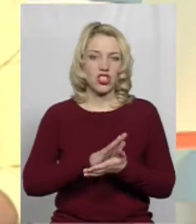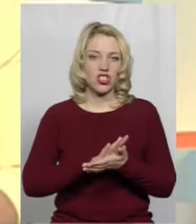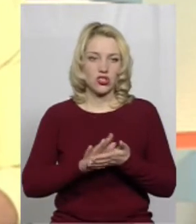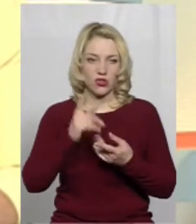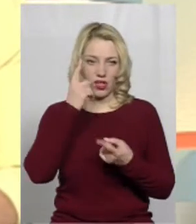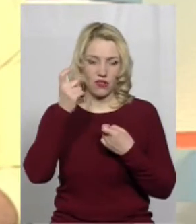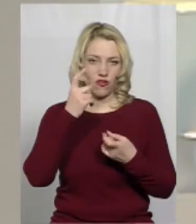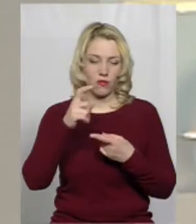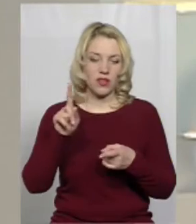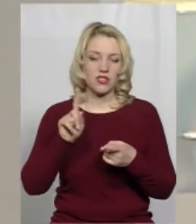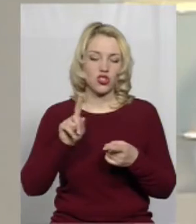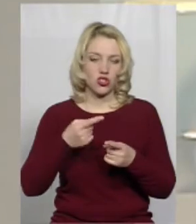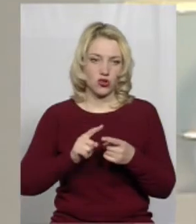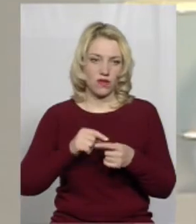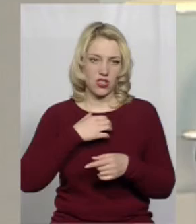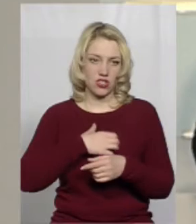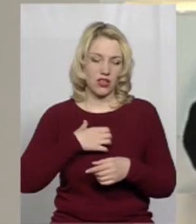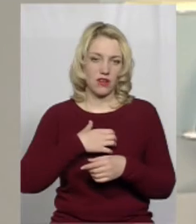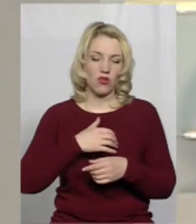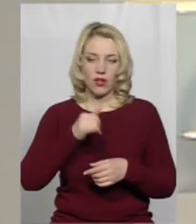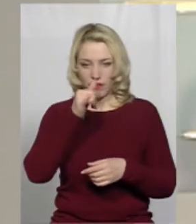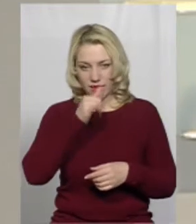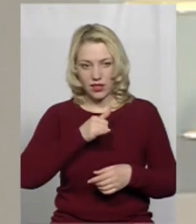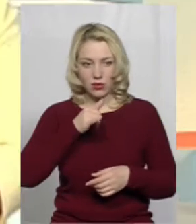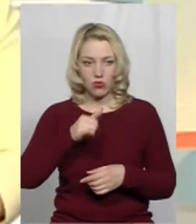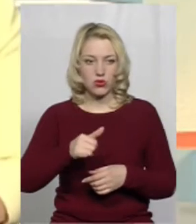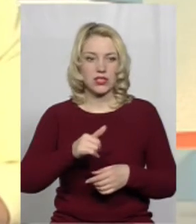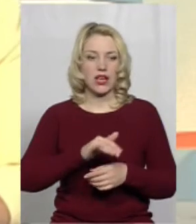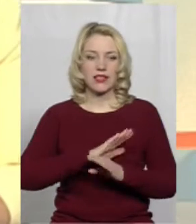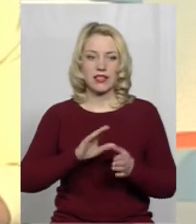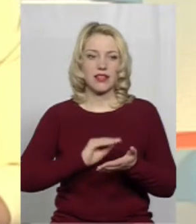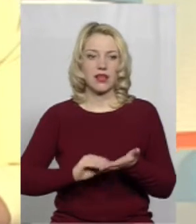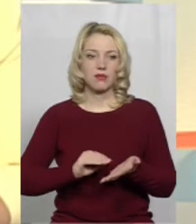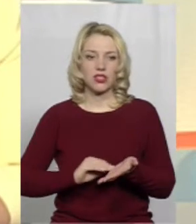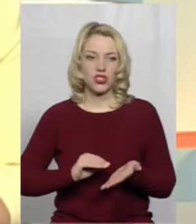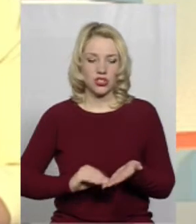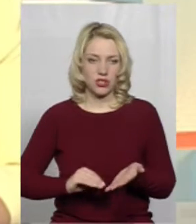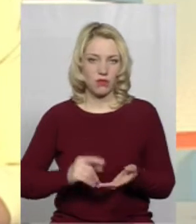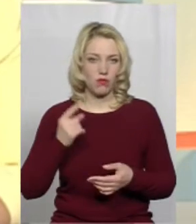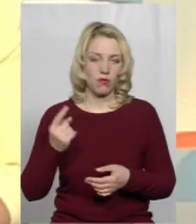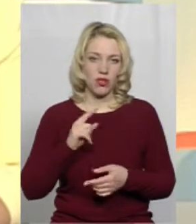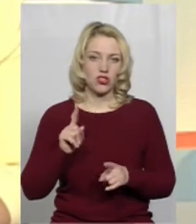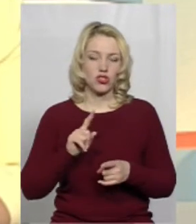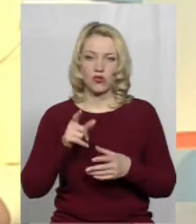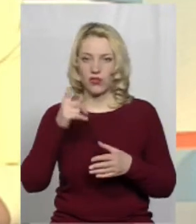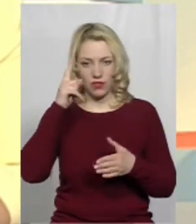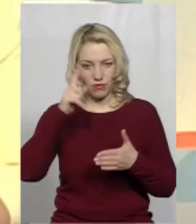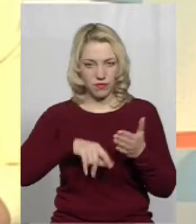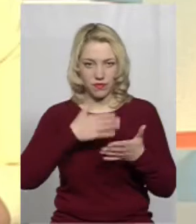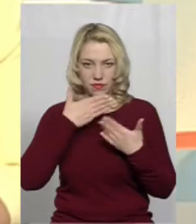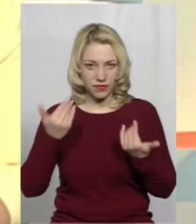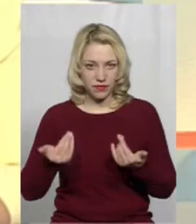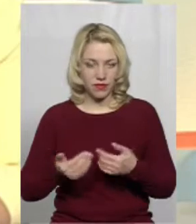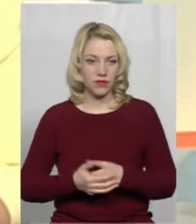чистота інформації, от що важливо. Не допускайте, не пишіть, по-перше, того, в чому ви не